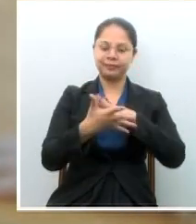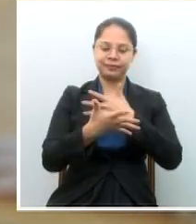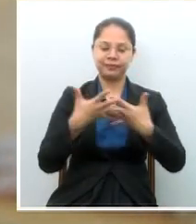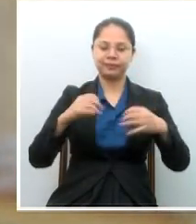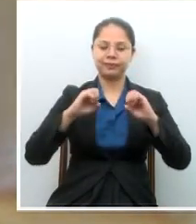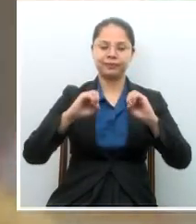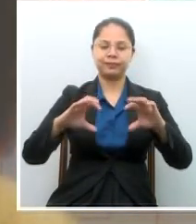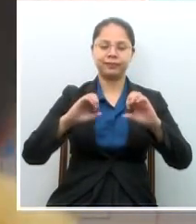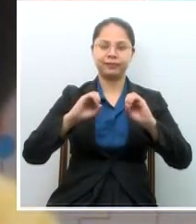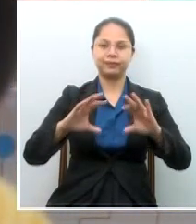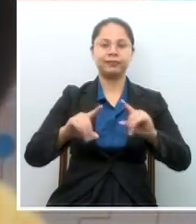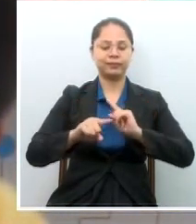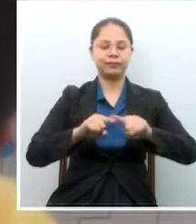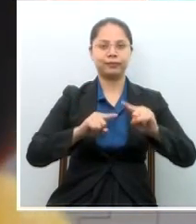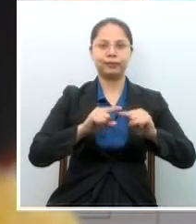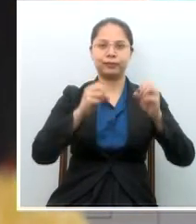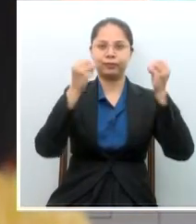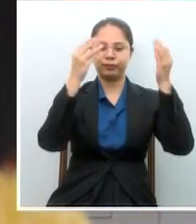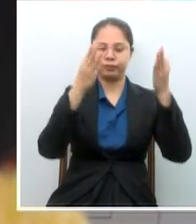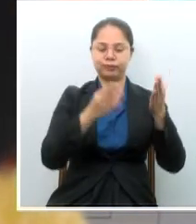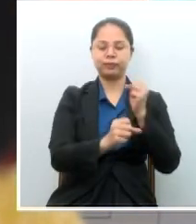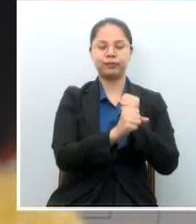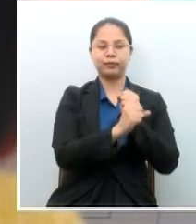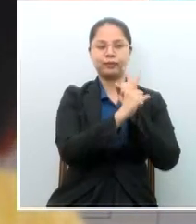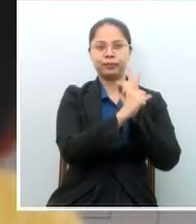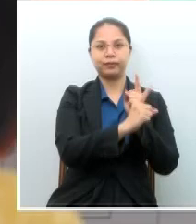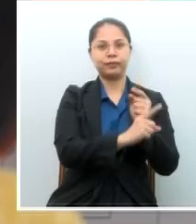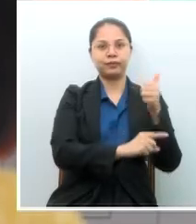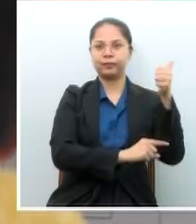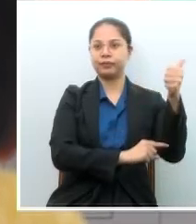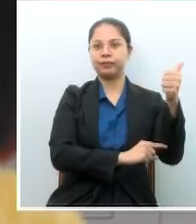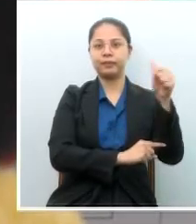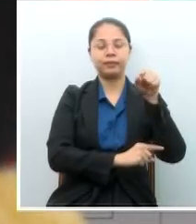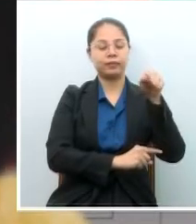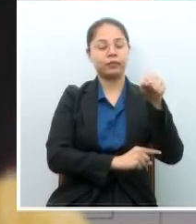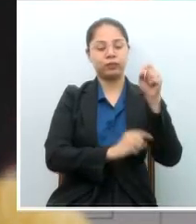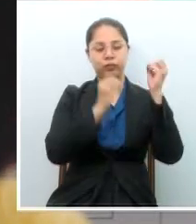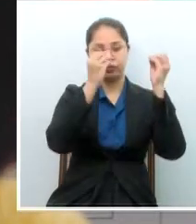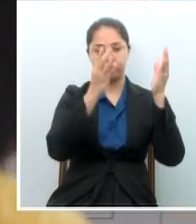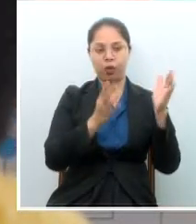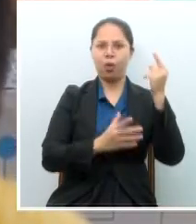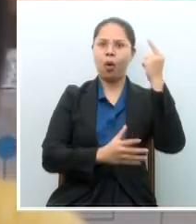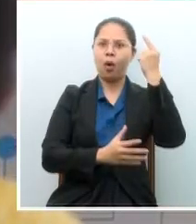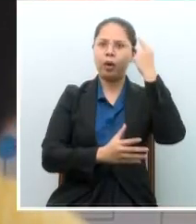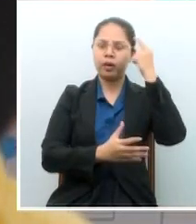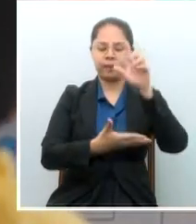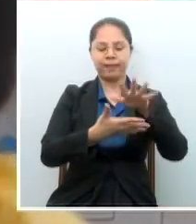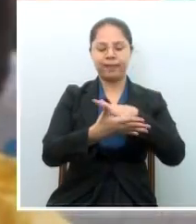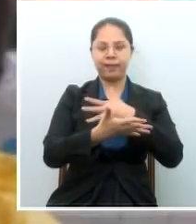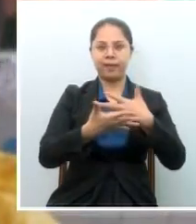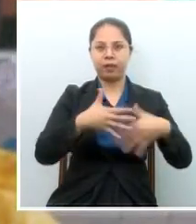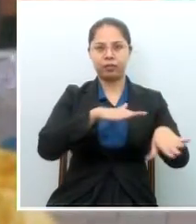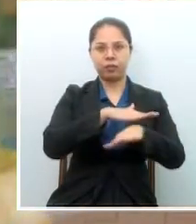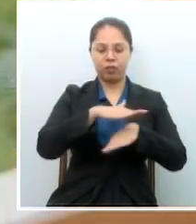รียนรู้ผู้เรียนเราโค้ชคุณครูโค้ชเพื่อให้คุณครูมีฐานคิดฐาน